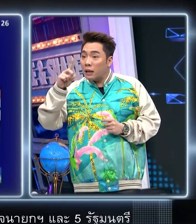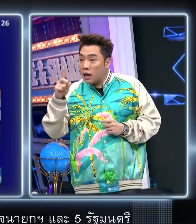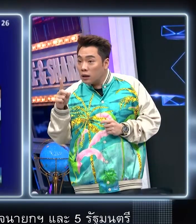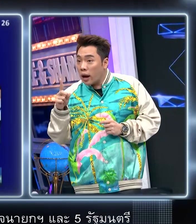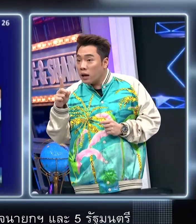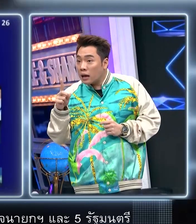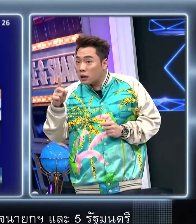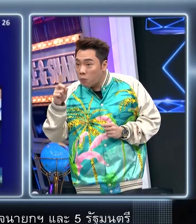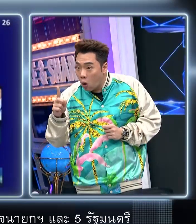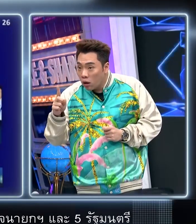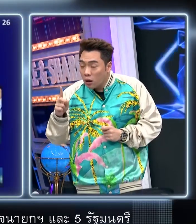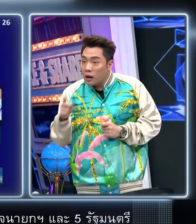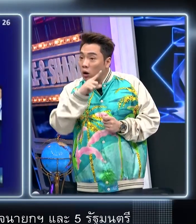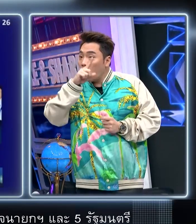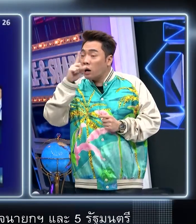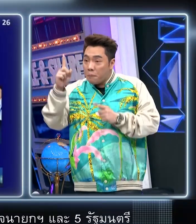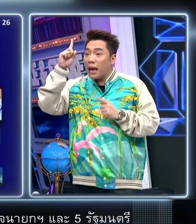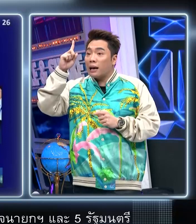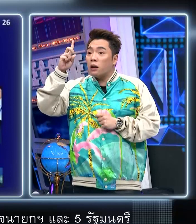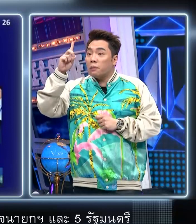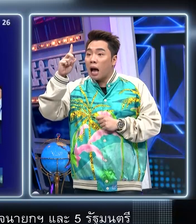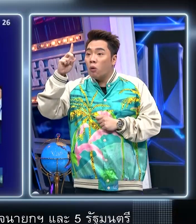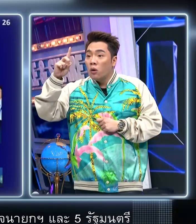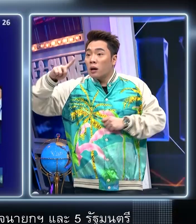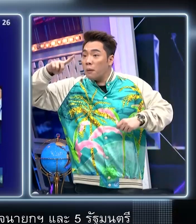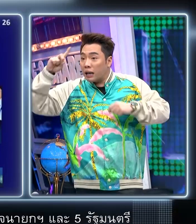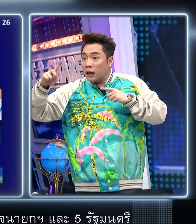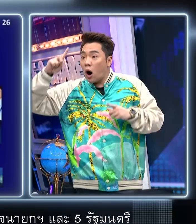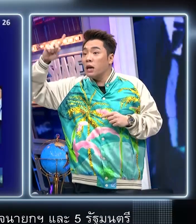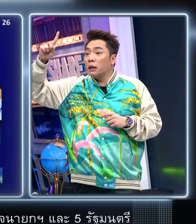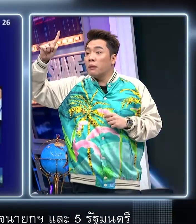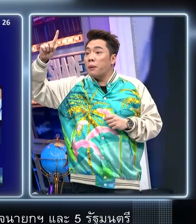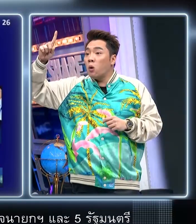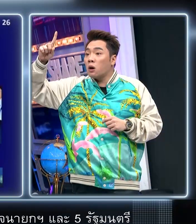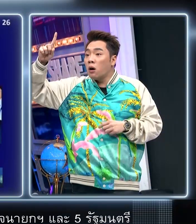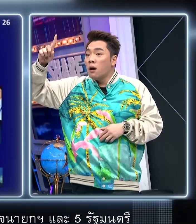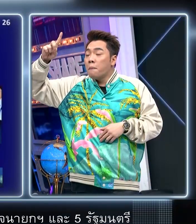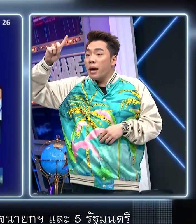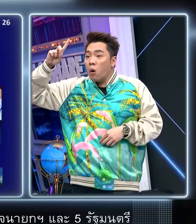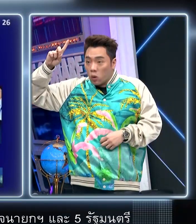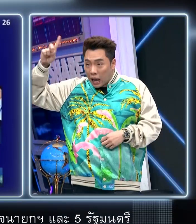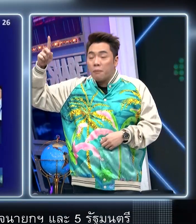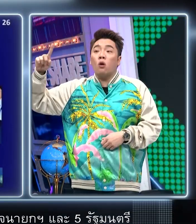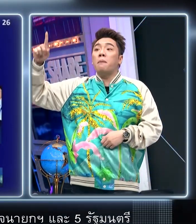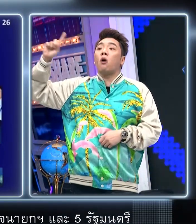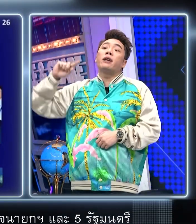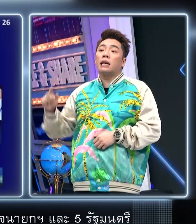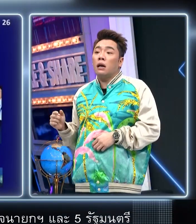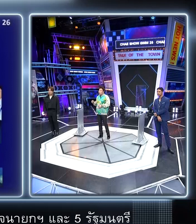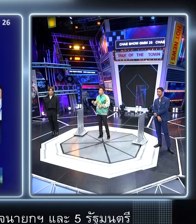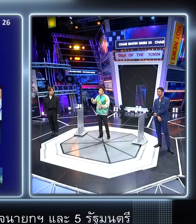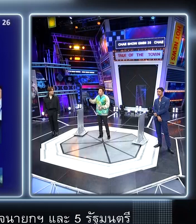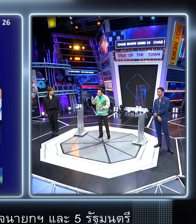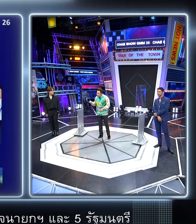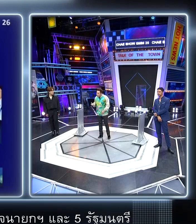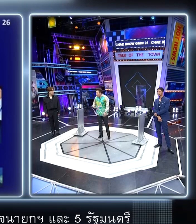รากลับมาดีขึ้นหน่อย96แล้วก็เราขึ้นไปอีก99ขึ้นไปที่101เหมือนเดิมในปี62ปี63นี่เราขึ้นไป104